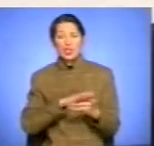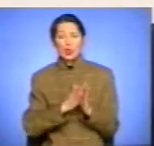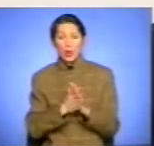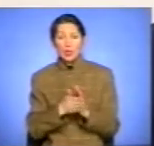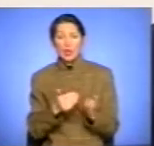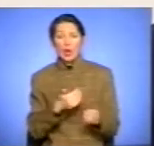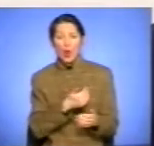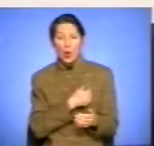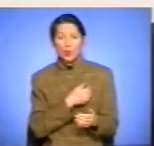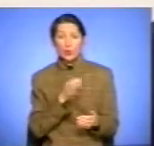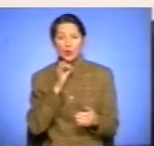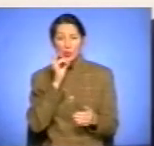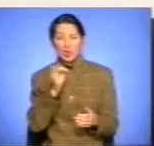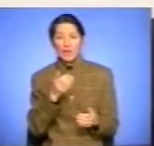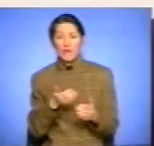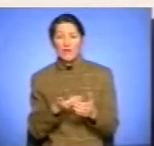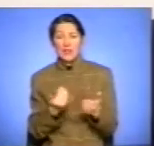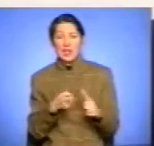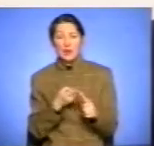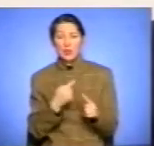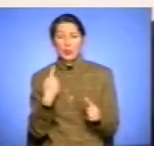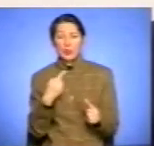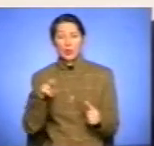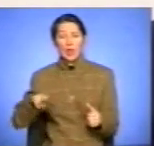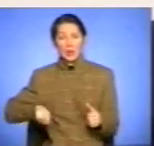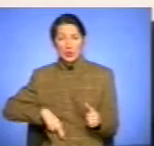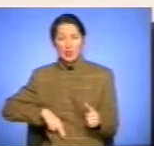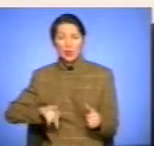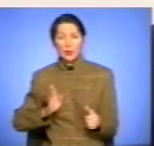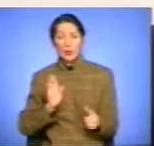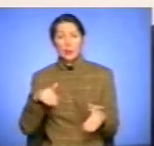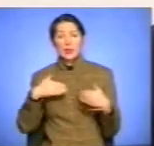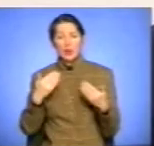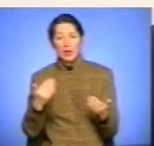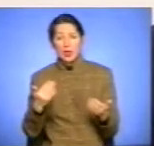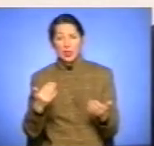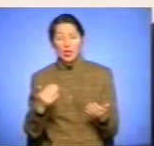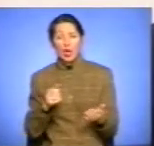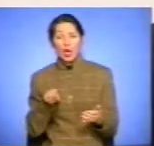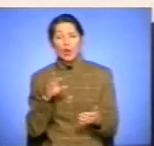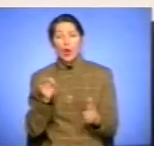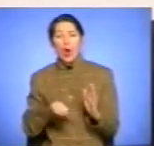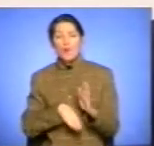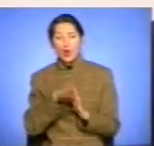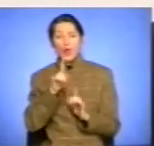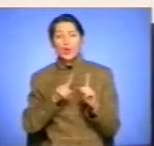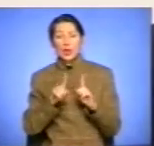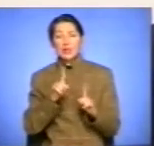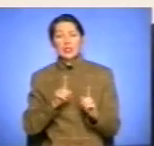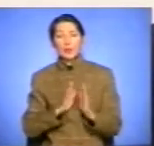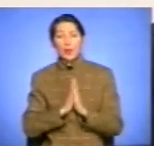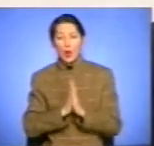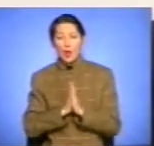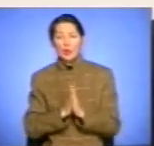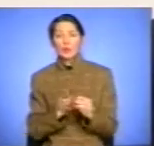заявити від'ємні обласної адміністрації що ми будемо ініціювати будемо звертатися до Верховної Ради з проханням